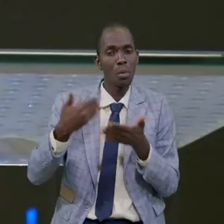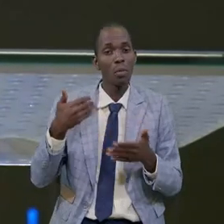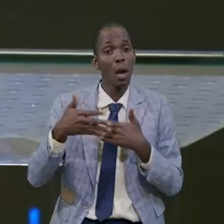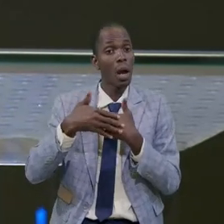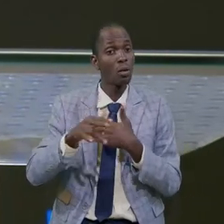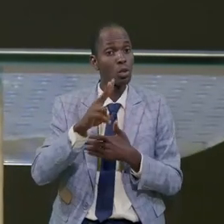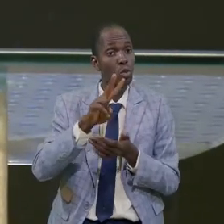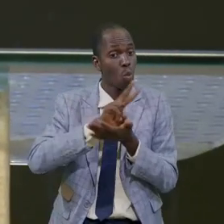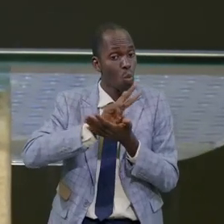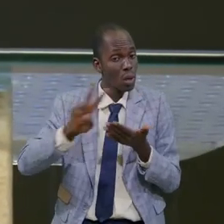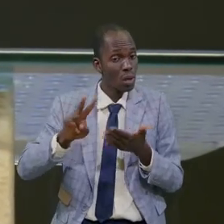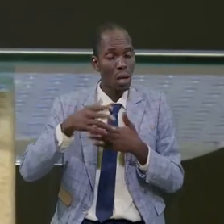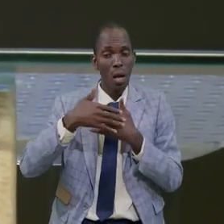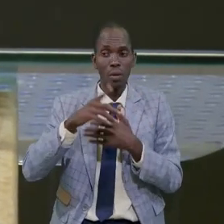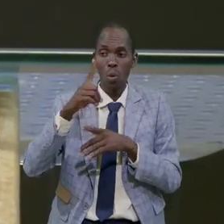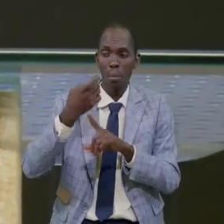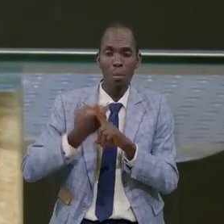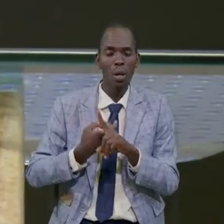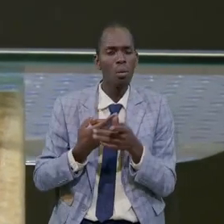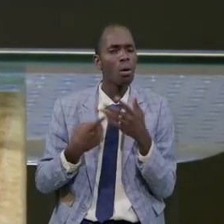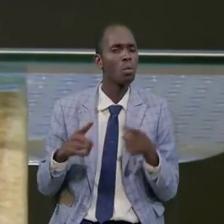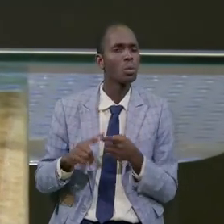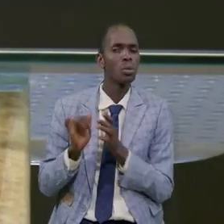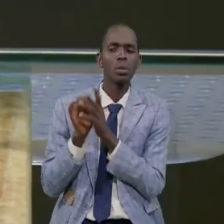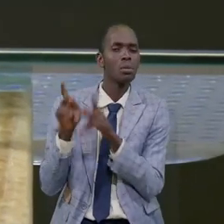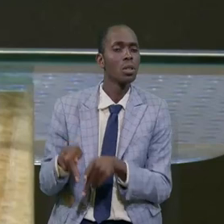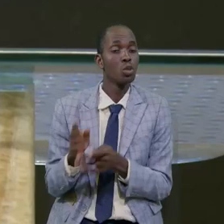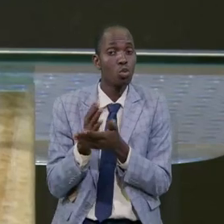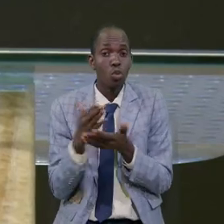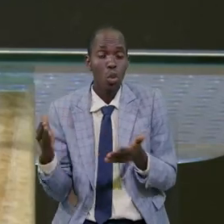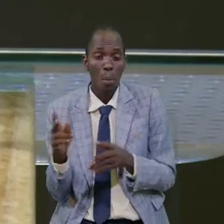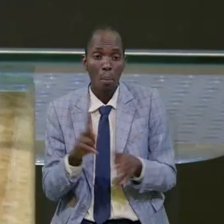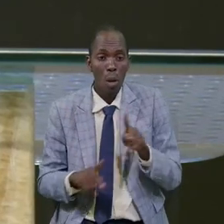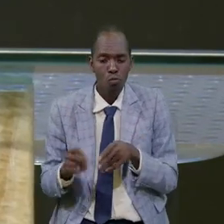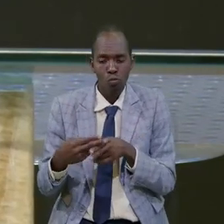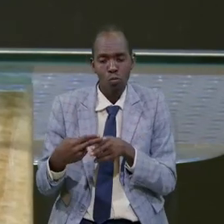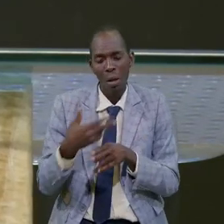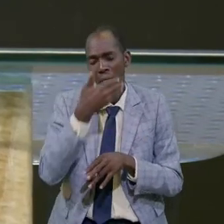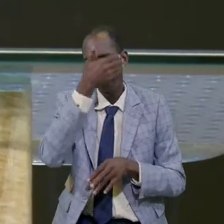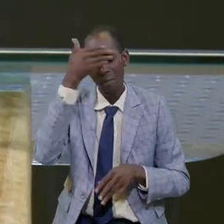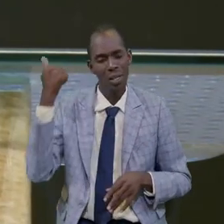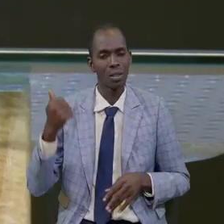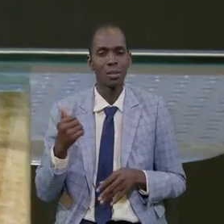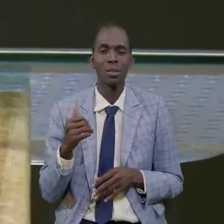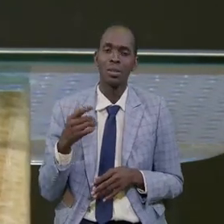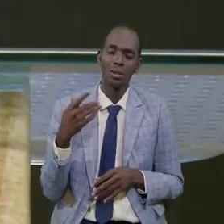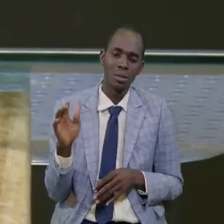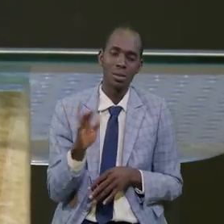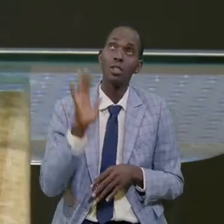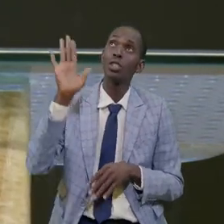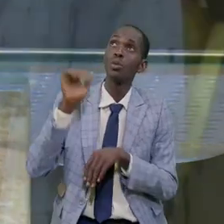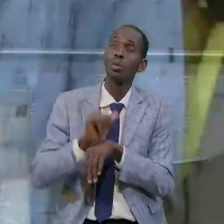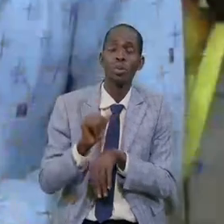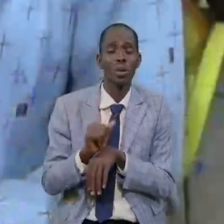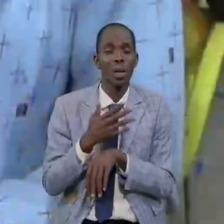Après deux semaines, après un mois, qu'est-ce qui se passe? Certains oublient très tôt